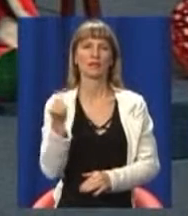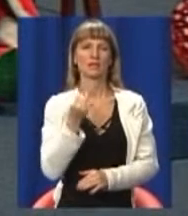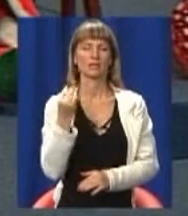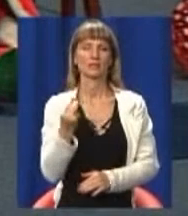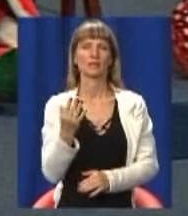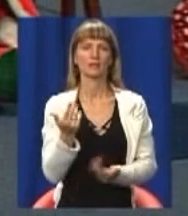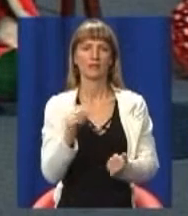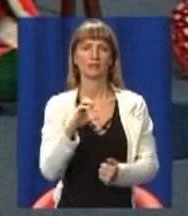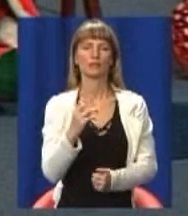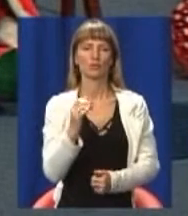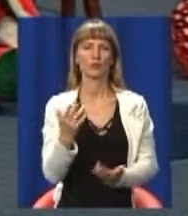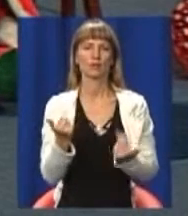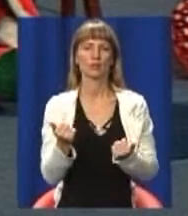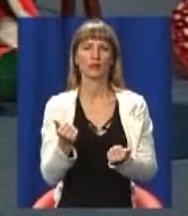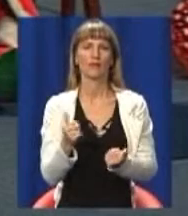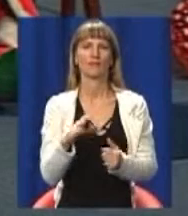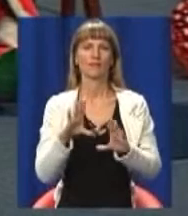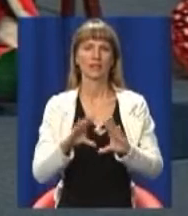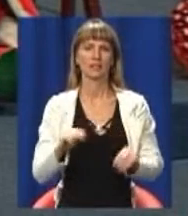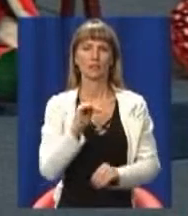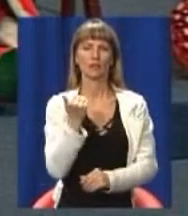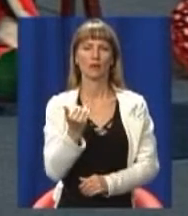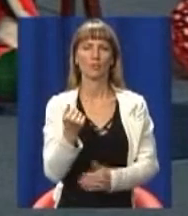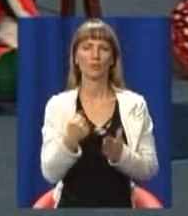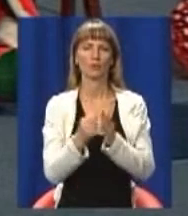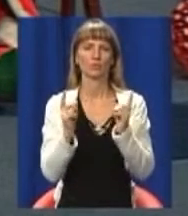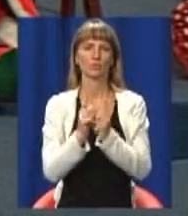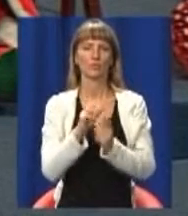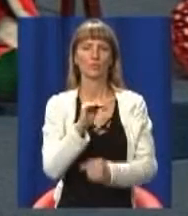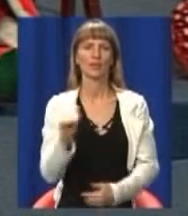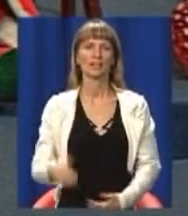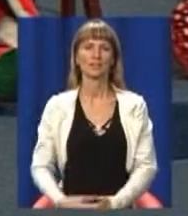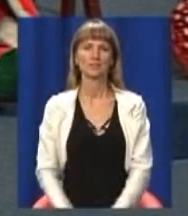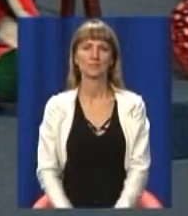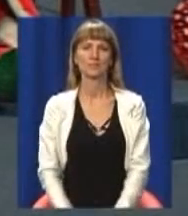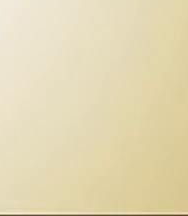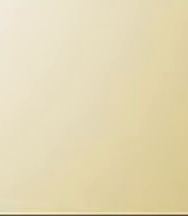цікавого. Так, Сашко? Так. Все, прощаємося з вами. До побачення. Бувай!